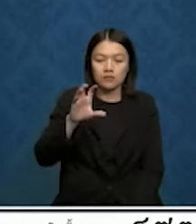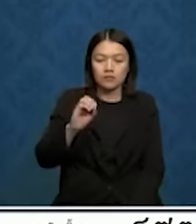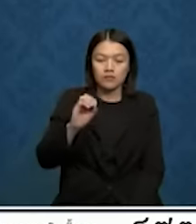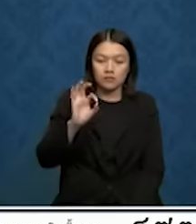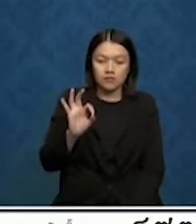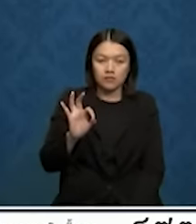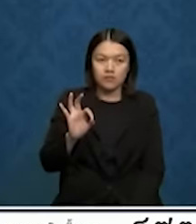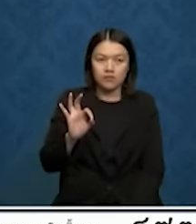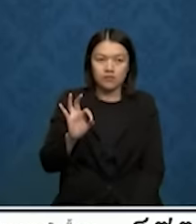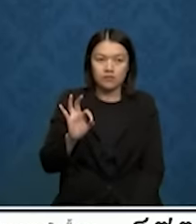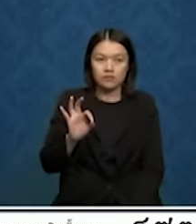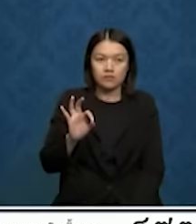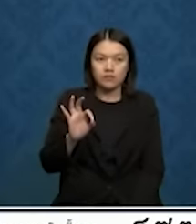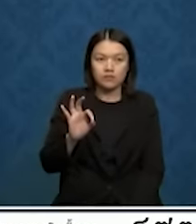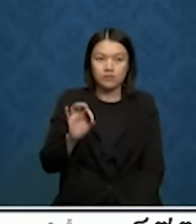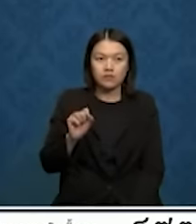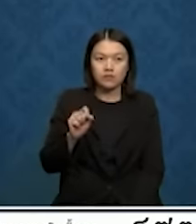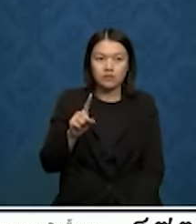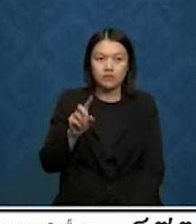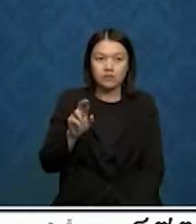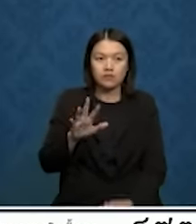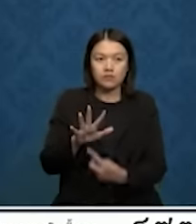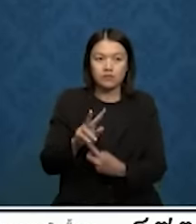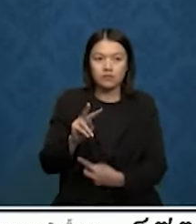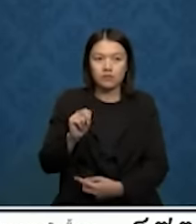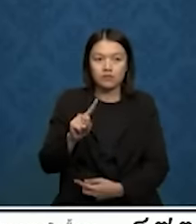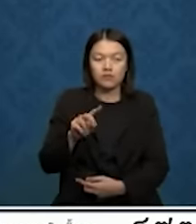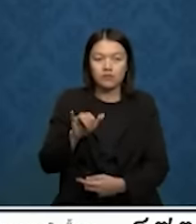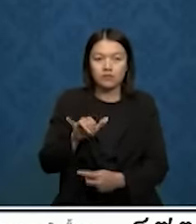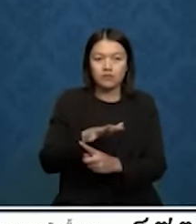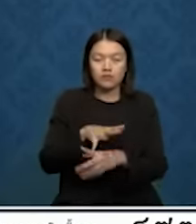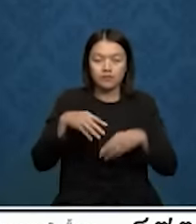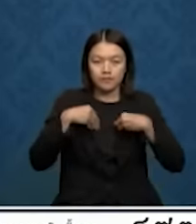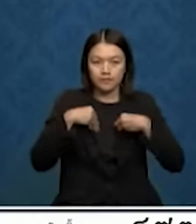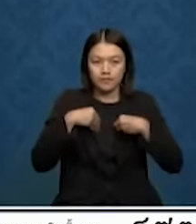359นายสรันทิมสุวรรณ เห็นชอบครับ